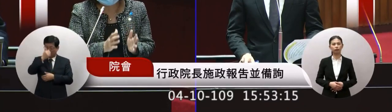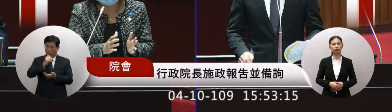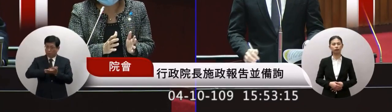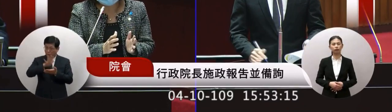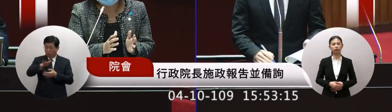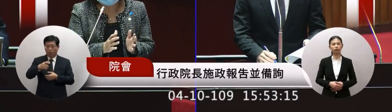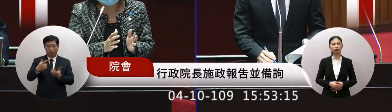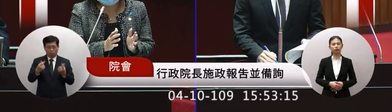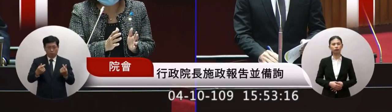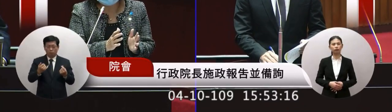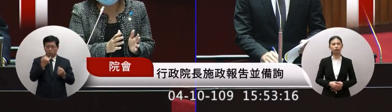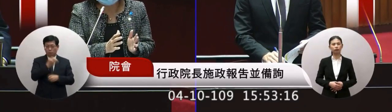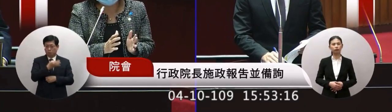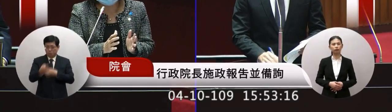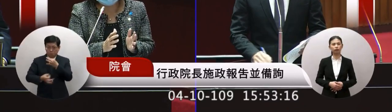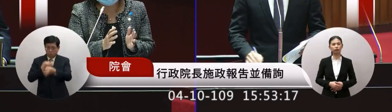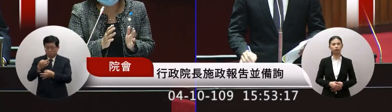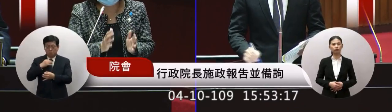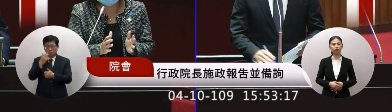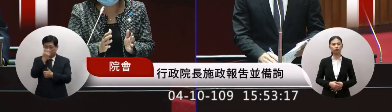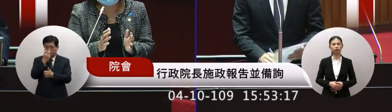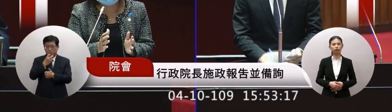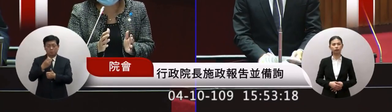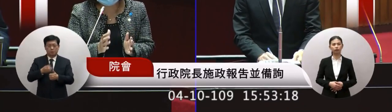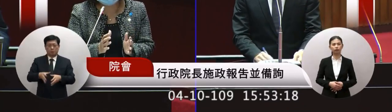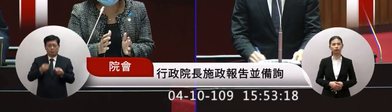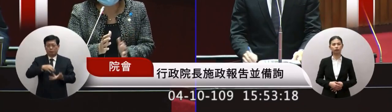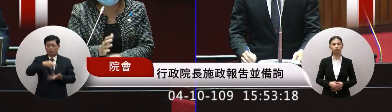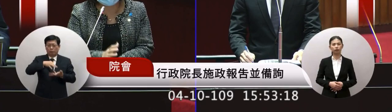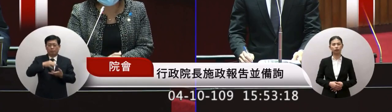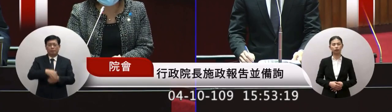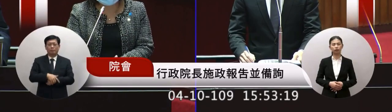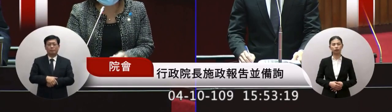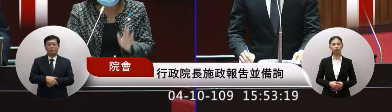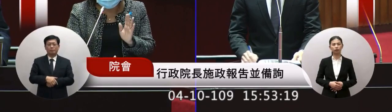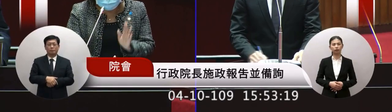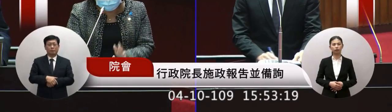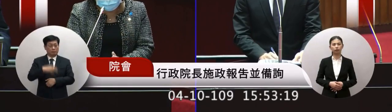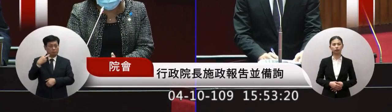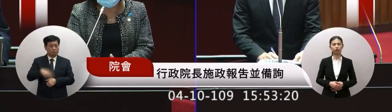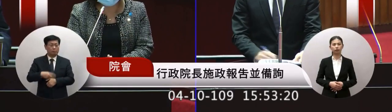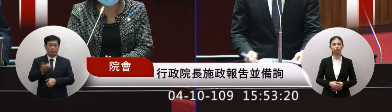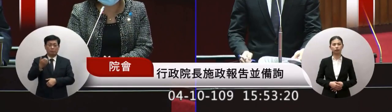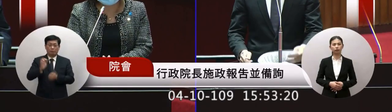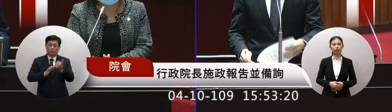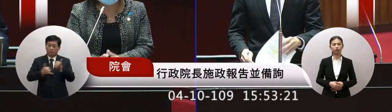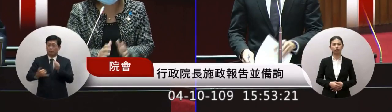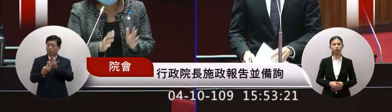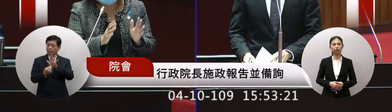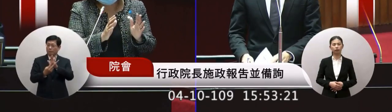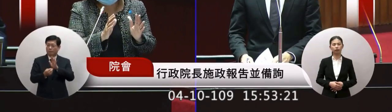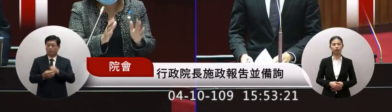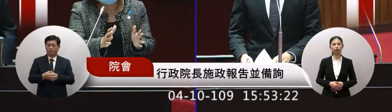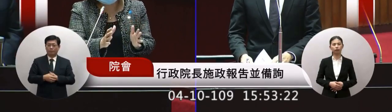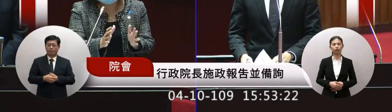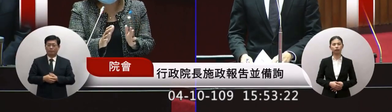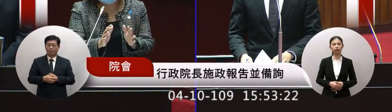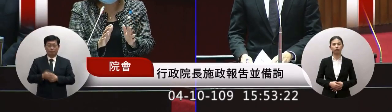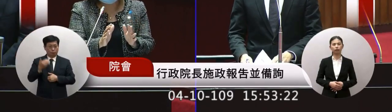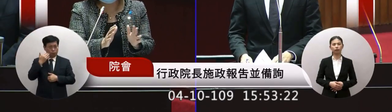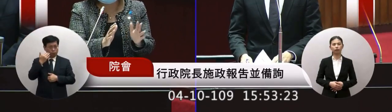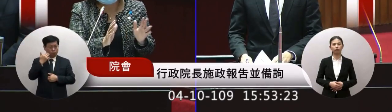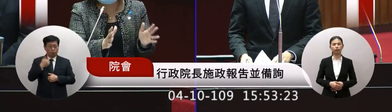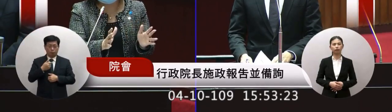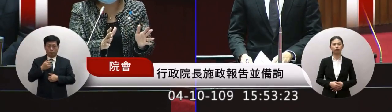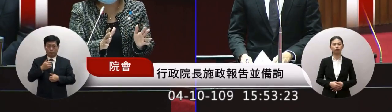伊诶这个晚年的生活唔免有即个忧虑啦吼。啊，当然刚委员所讲的吼，针对这个